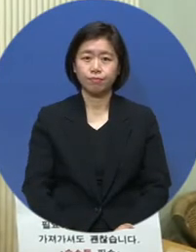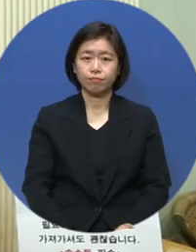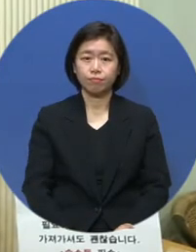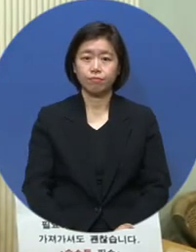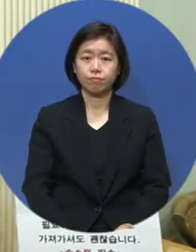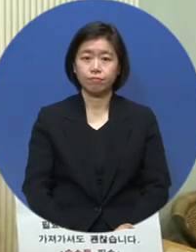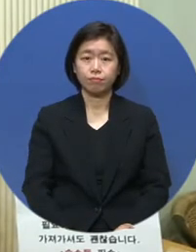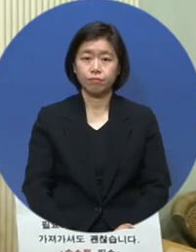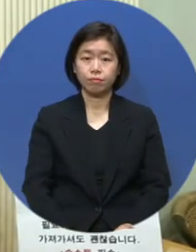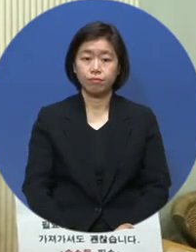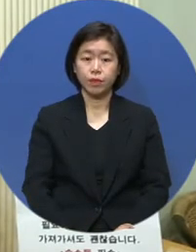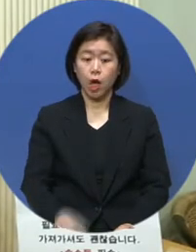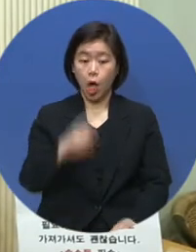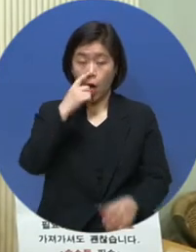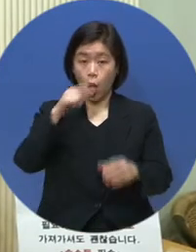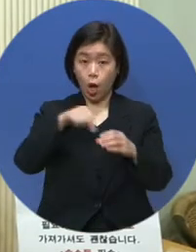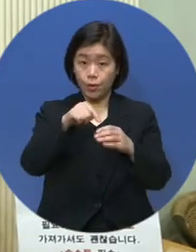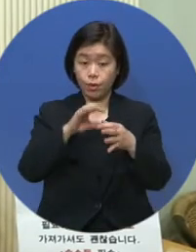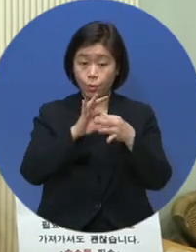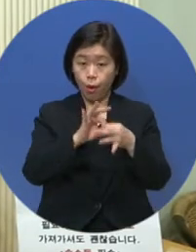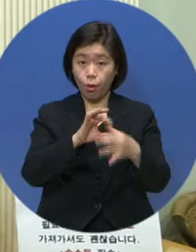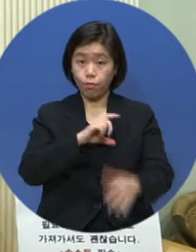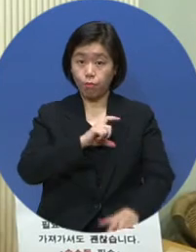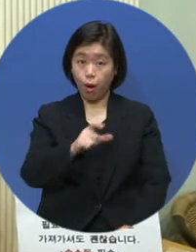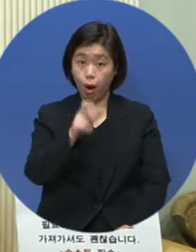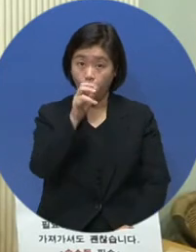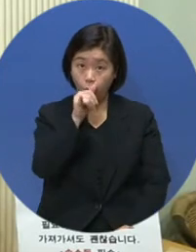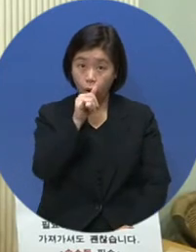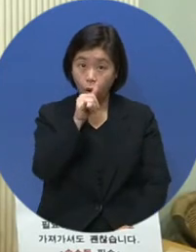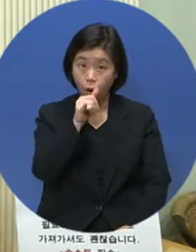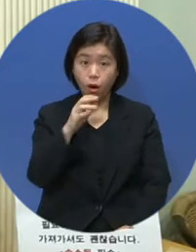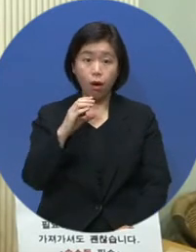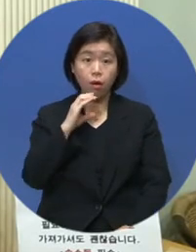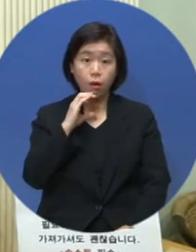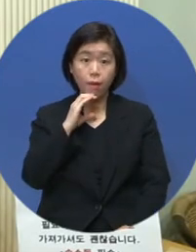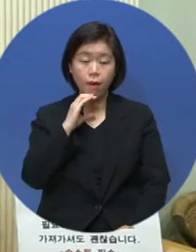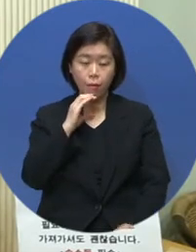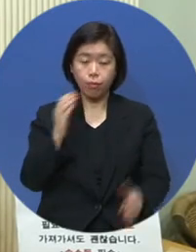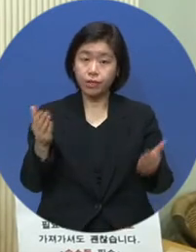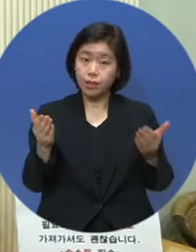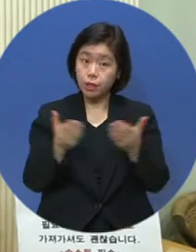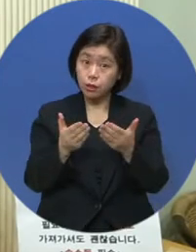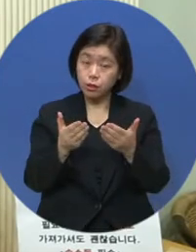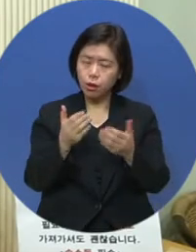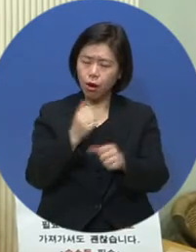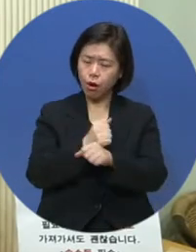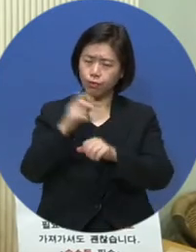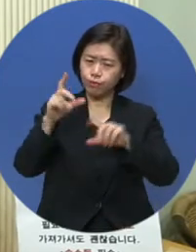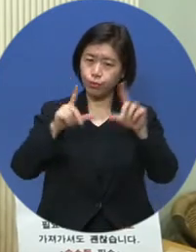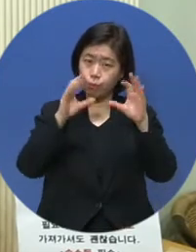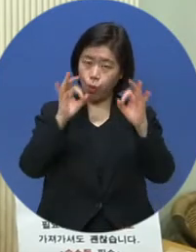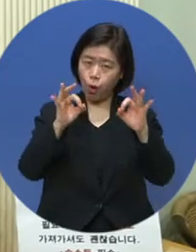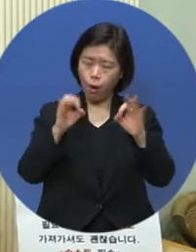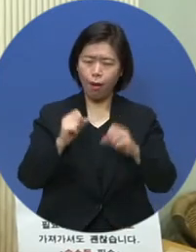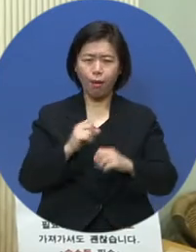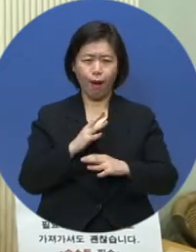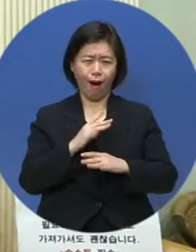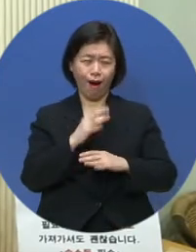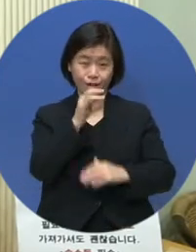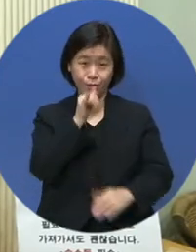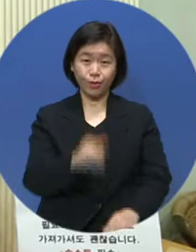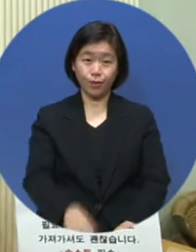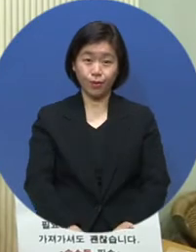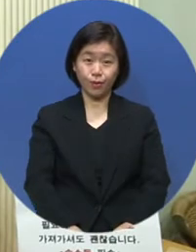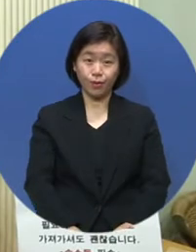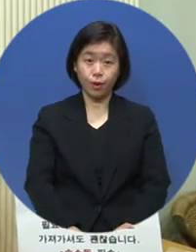일단 자격증을 따시면서 여기서 카페에서 바리스타를 활동하시는 게 굉장히 좀 놀라웠고요. 일단 사회에 나와서 같이 좀 하는 게